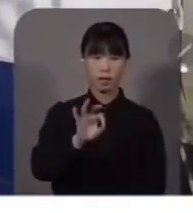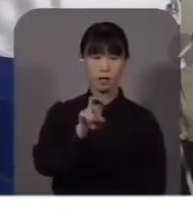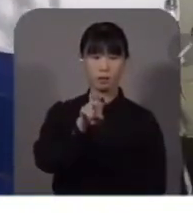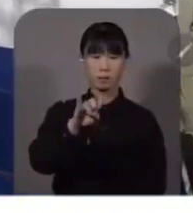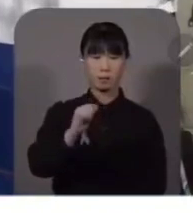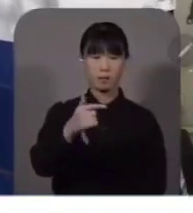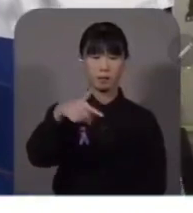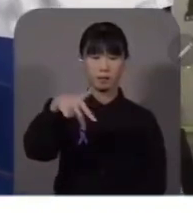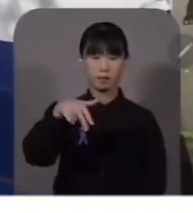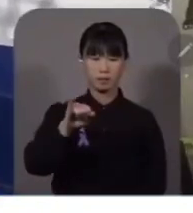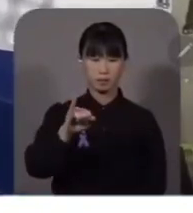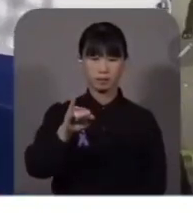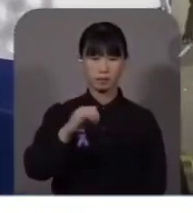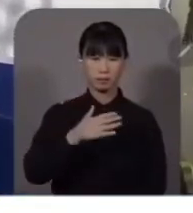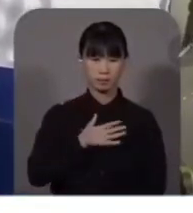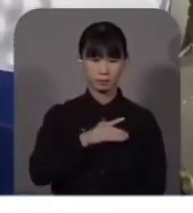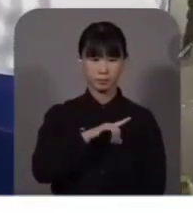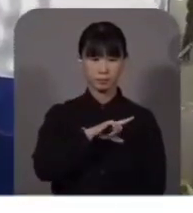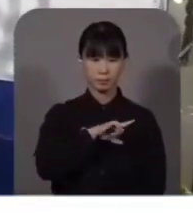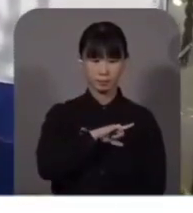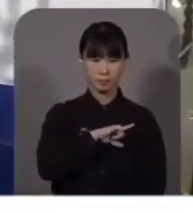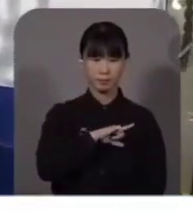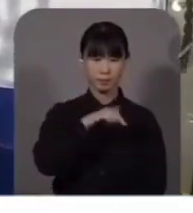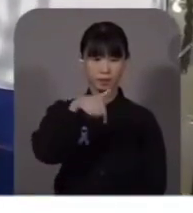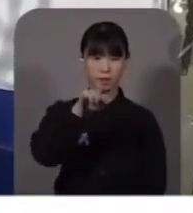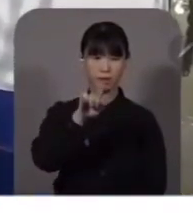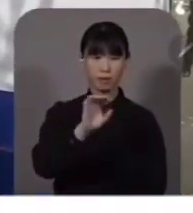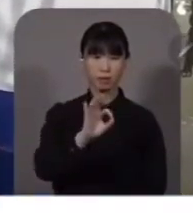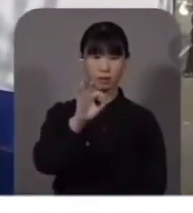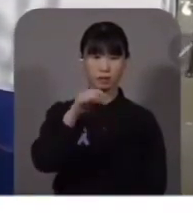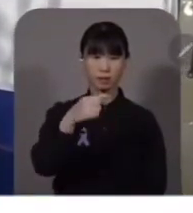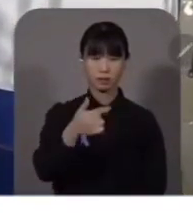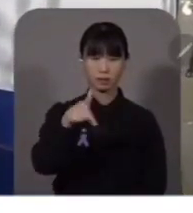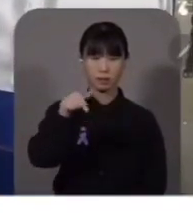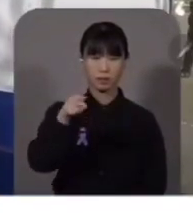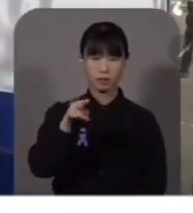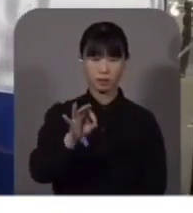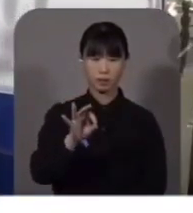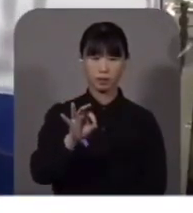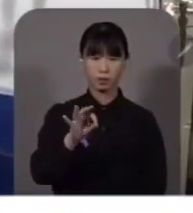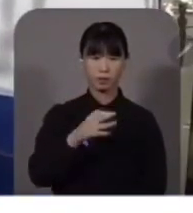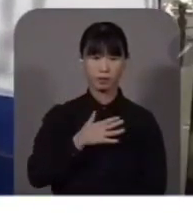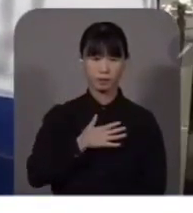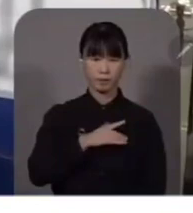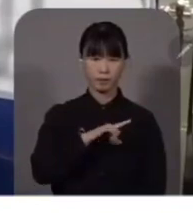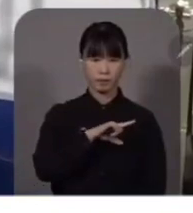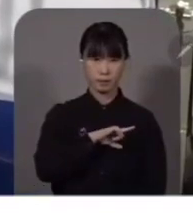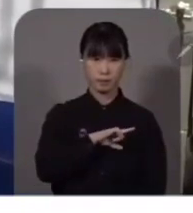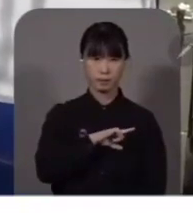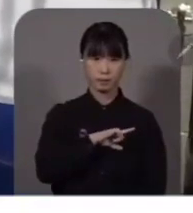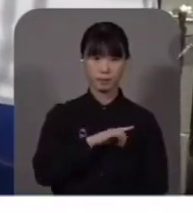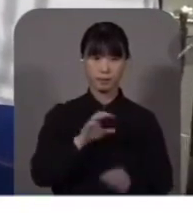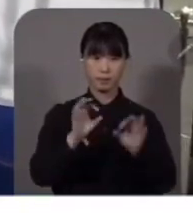강민지. 내 이름은 강은경. 내 이름은